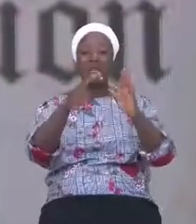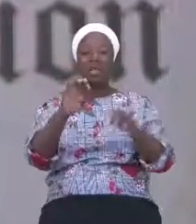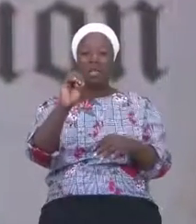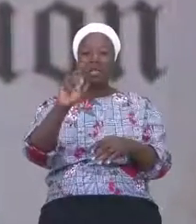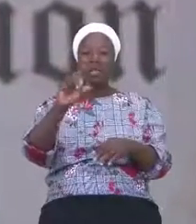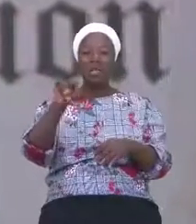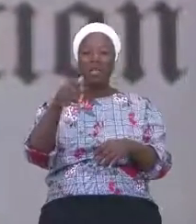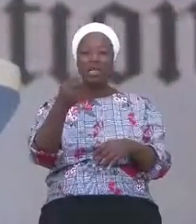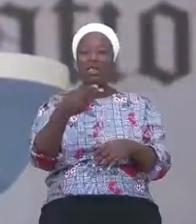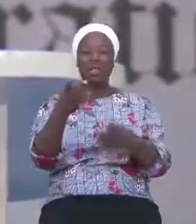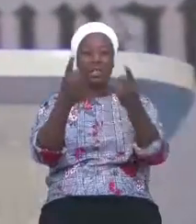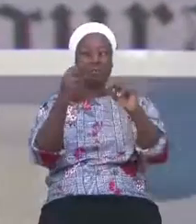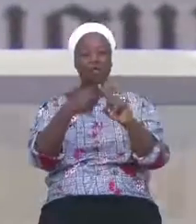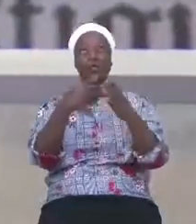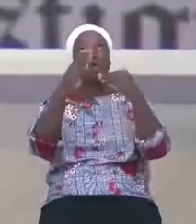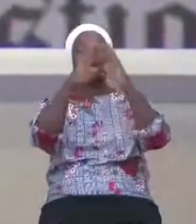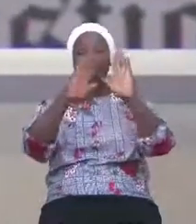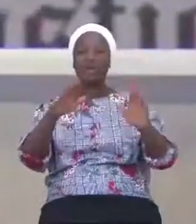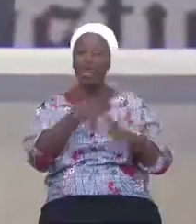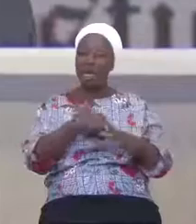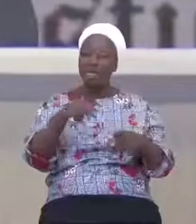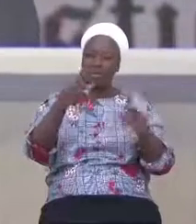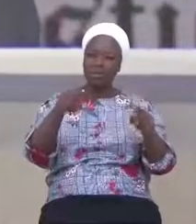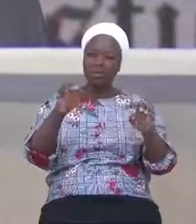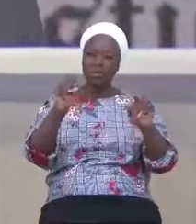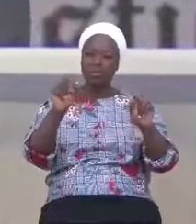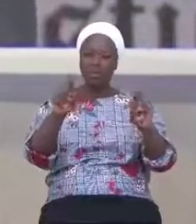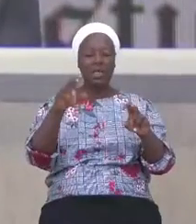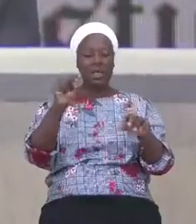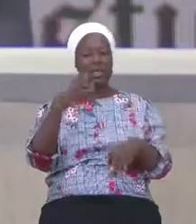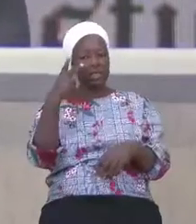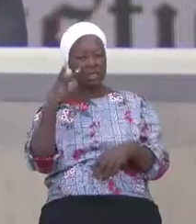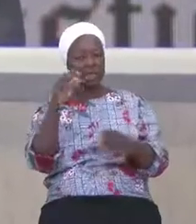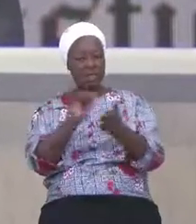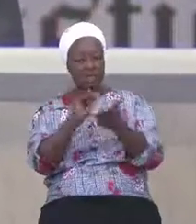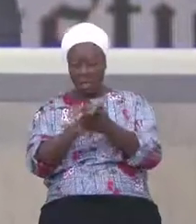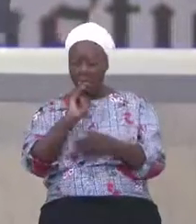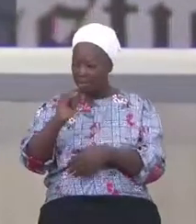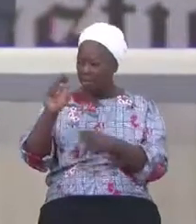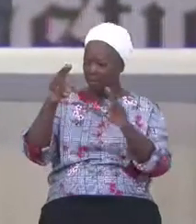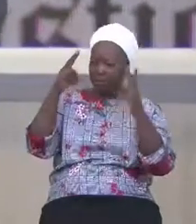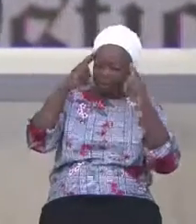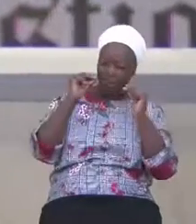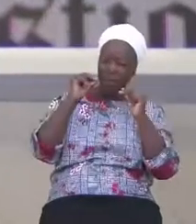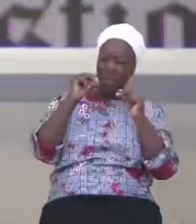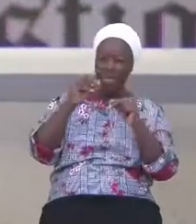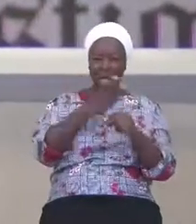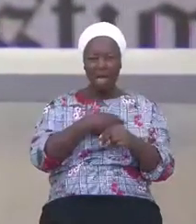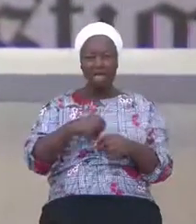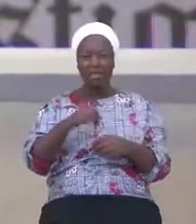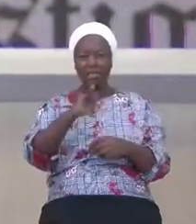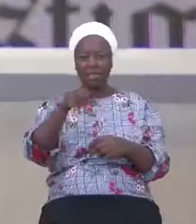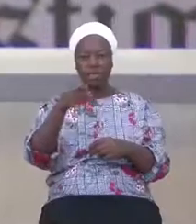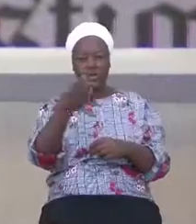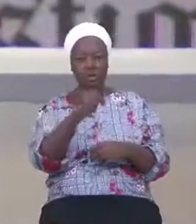est venu du ciel. Et Pierre pouvait voir que ça, c'était Moïse, et Jean,